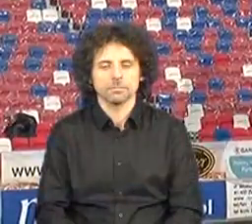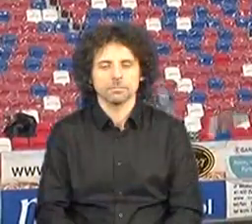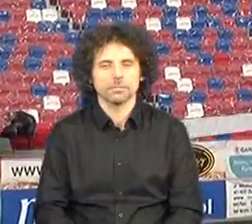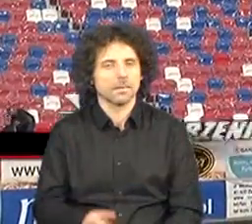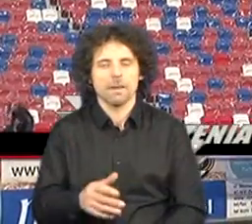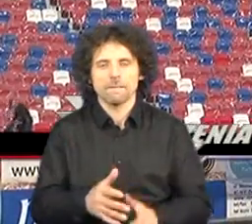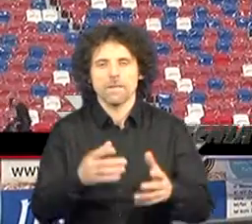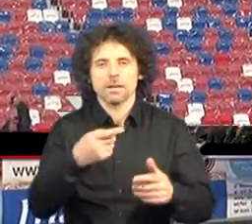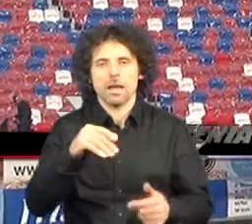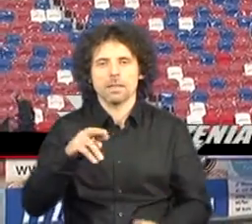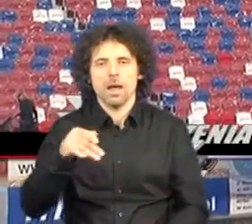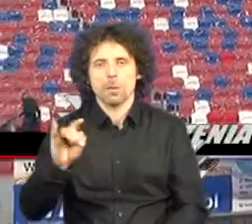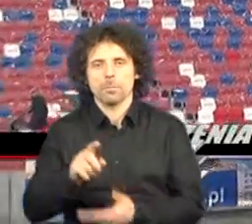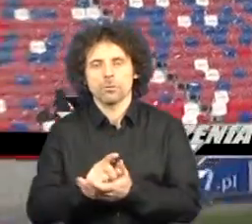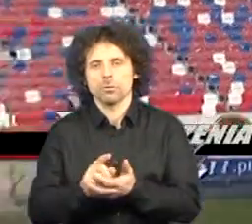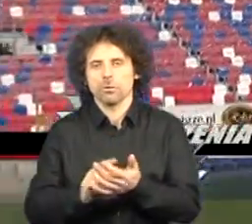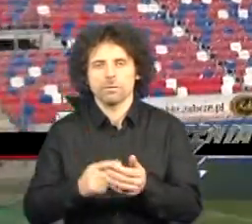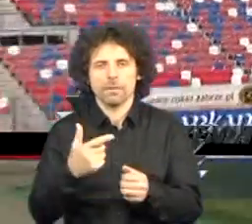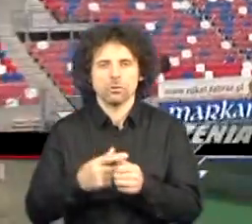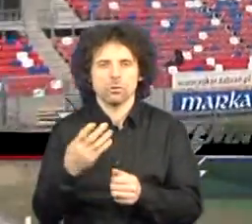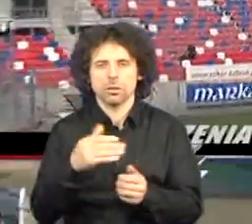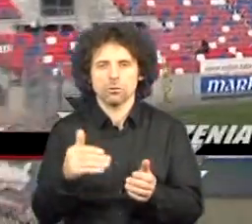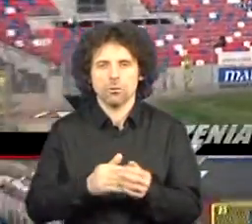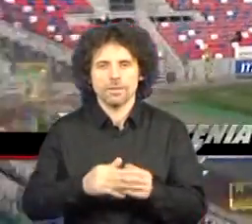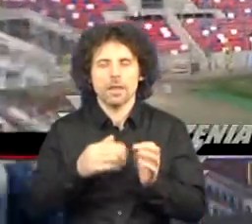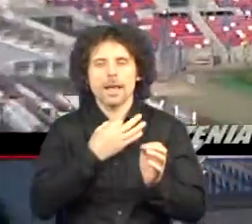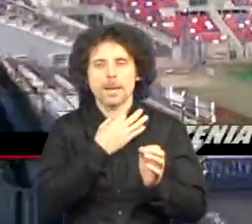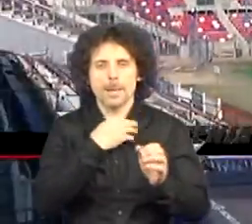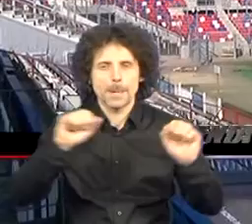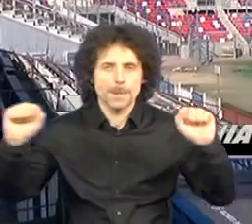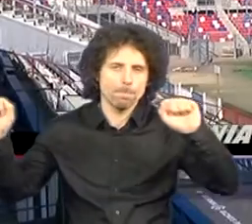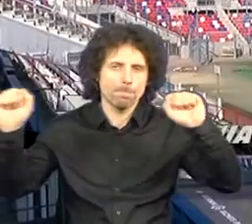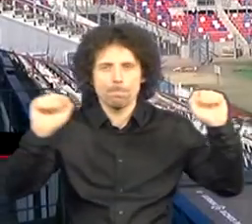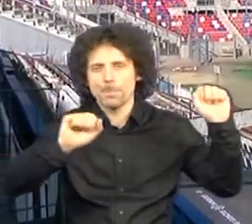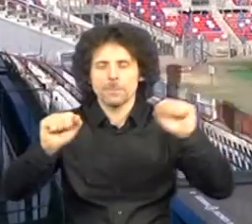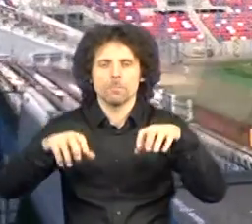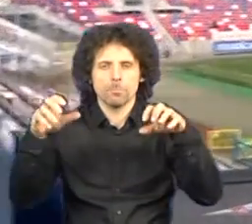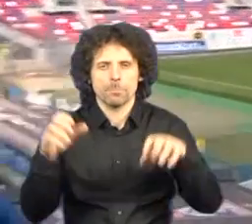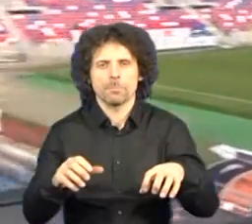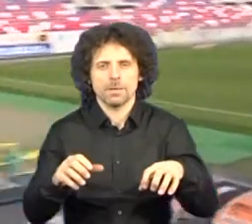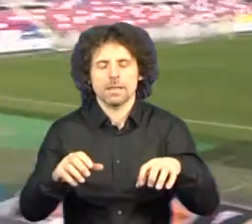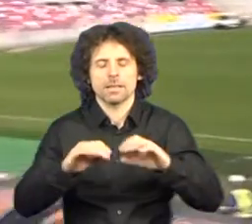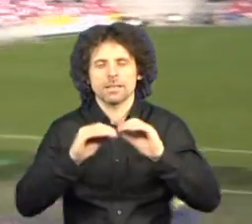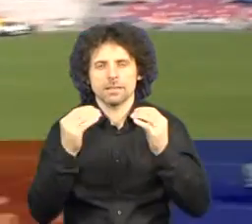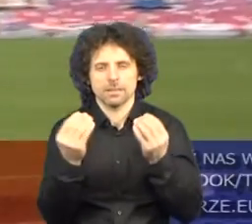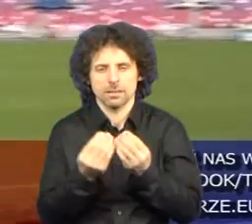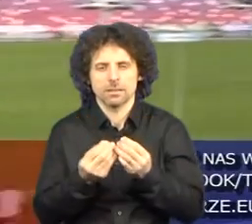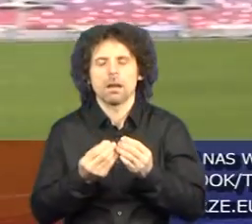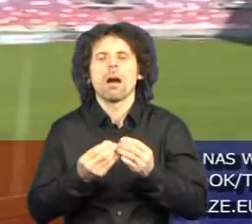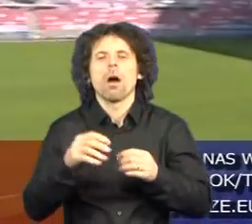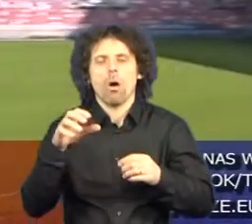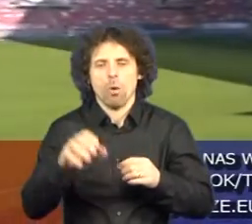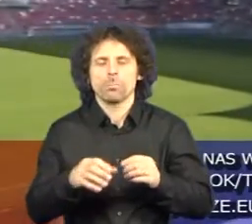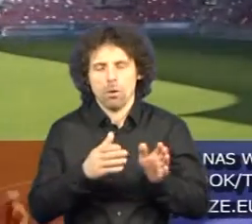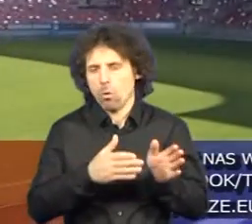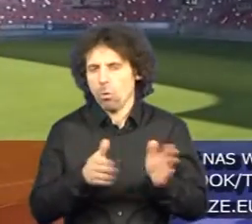Wielkie derby śląska będzie mógł zobaczyć ponad 24 tysiące kibiców. Jak przekonuje prezes spółki stadion Tadeusz Dębicki, obiekt jest